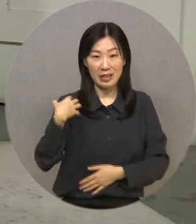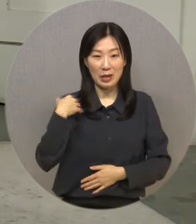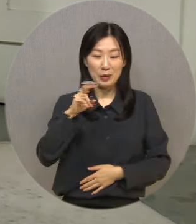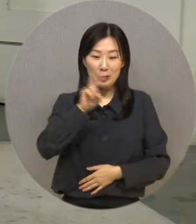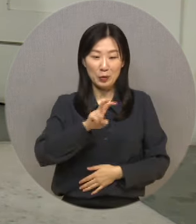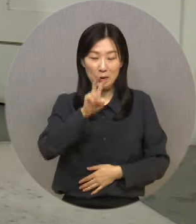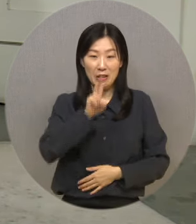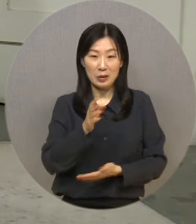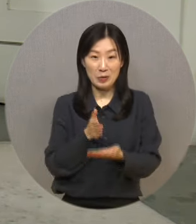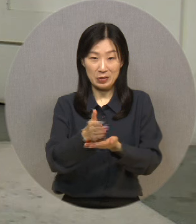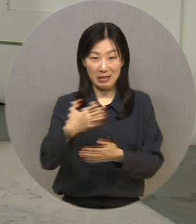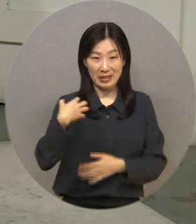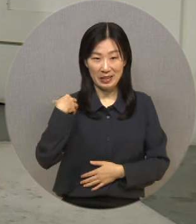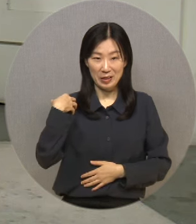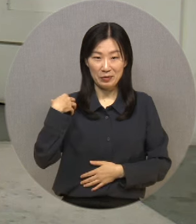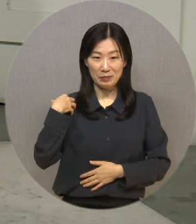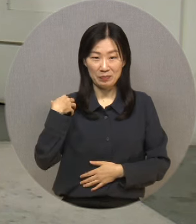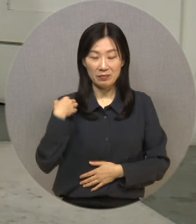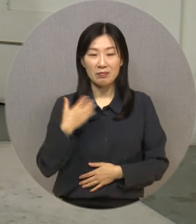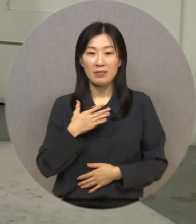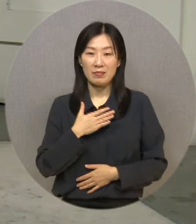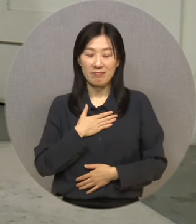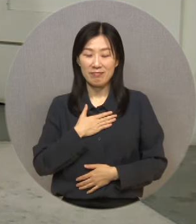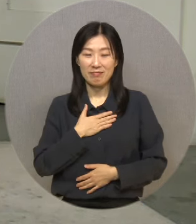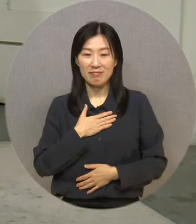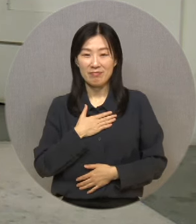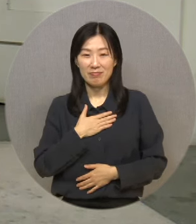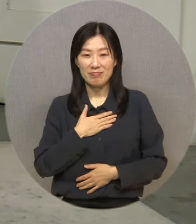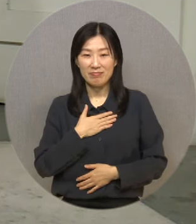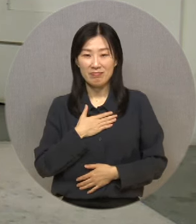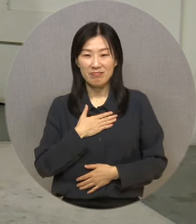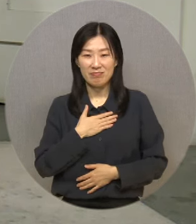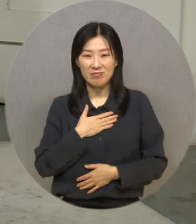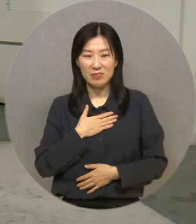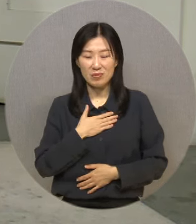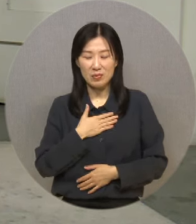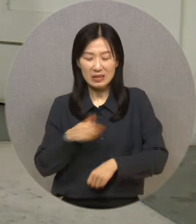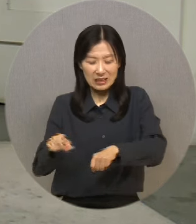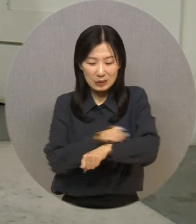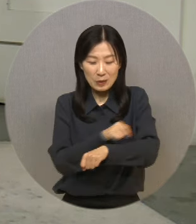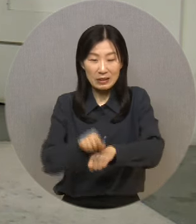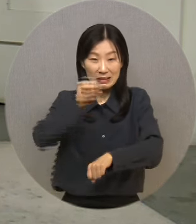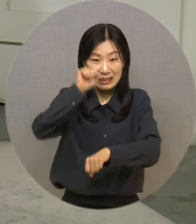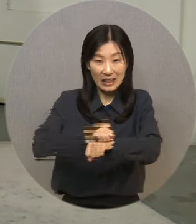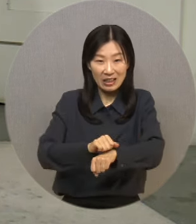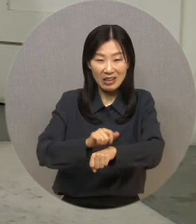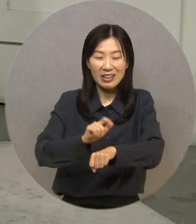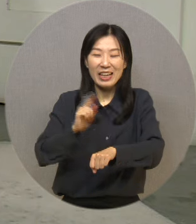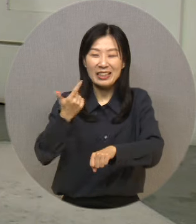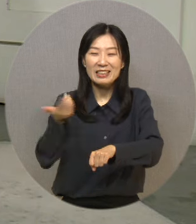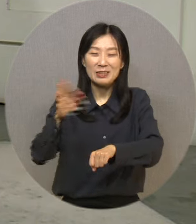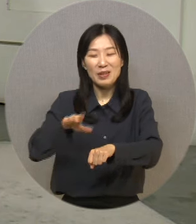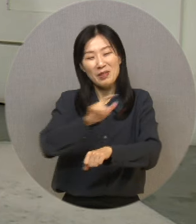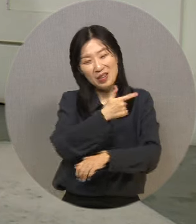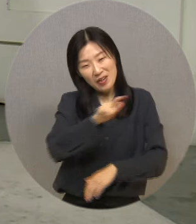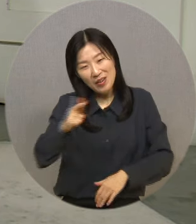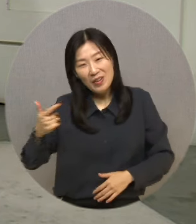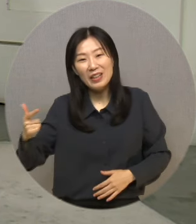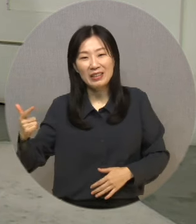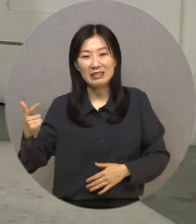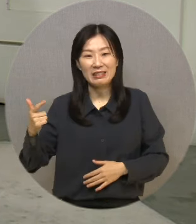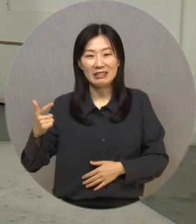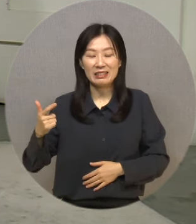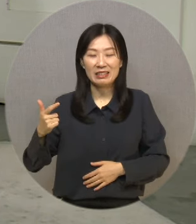네. 그 여러 가지 저는 이제 뭐 특출하게 잘하지 못하지 여러 가지를 좀 하는 그런 성격에